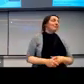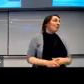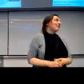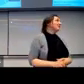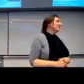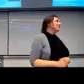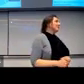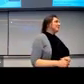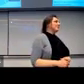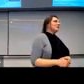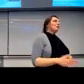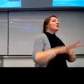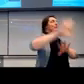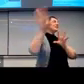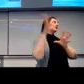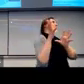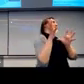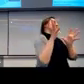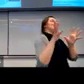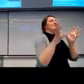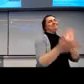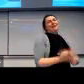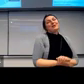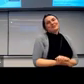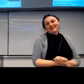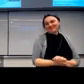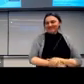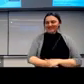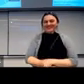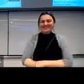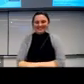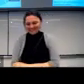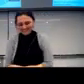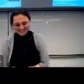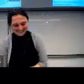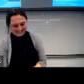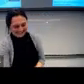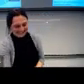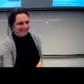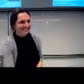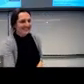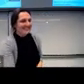des savoirs. Donc, on n'était pas dans cette optique-là, malheureusement. Bon, voilà.